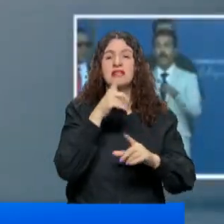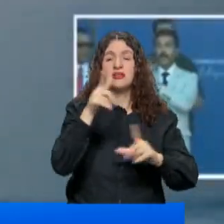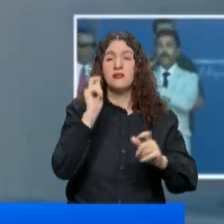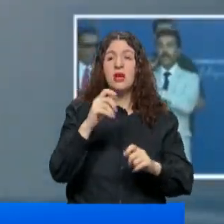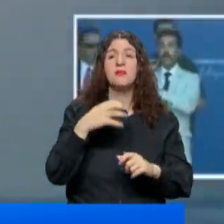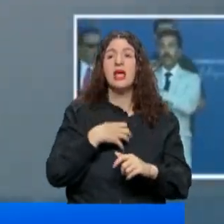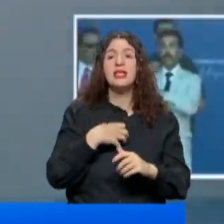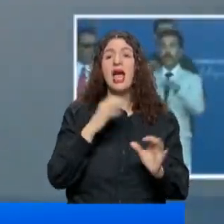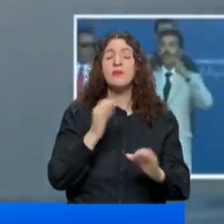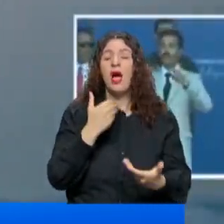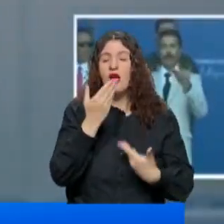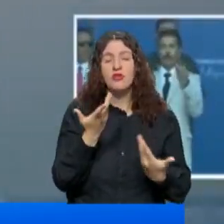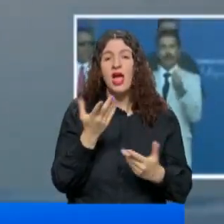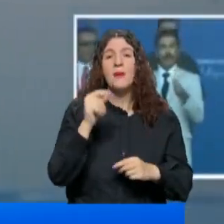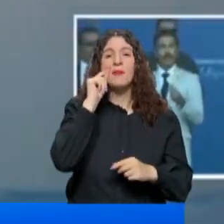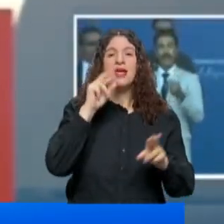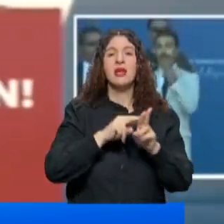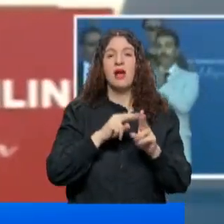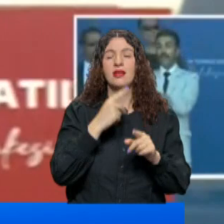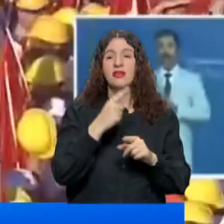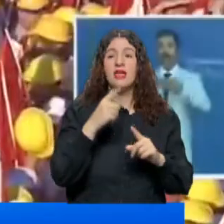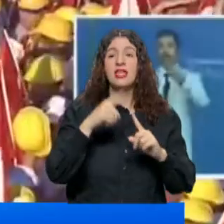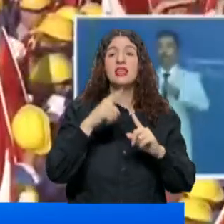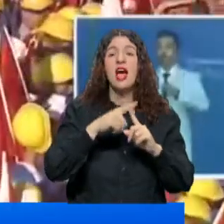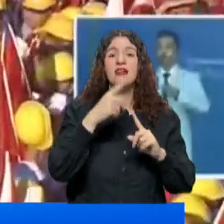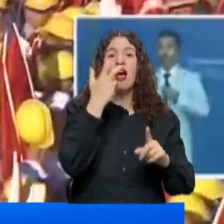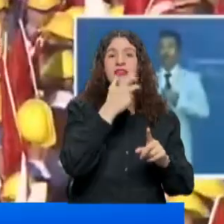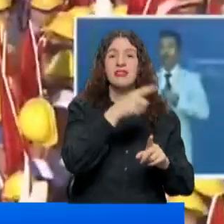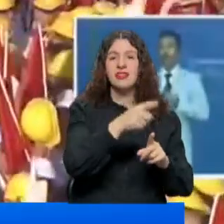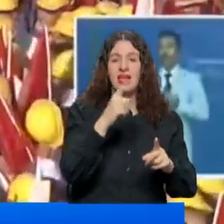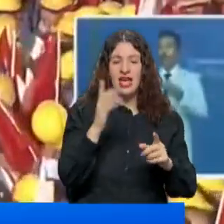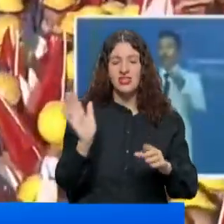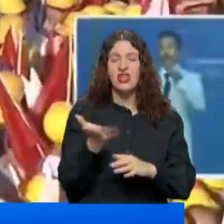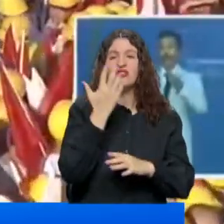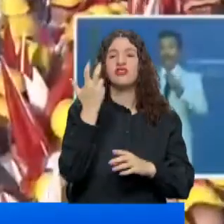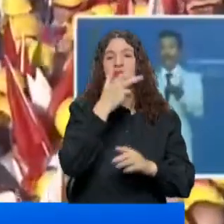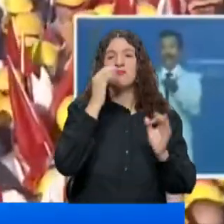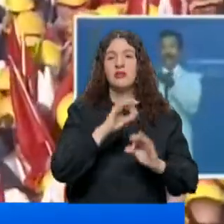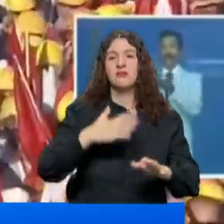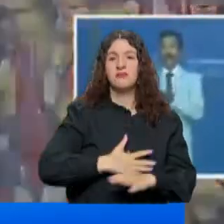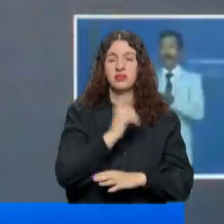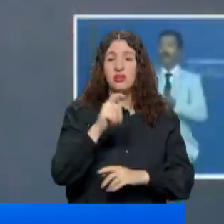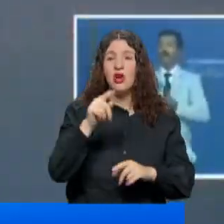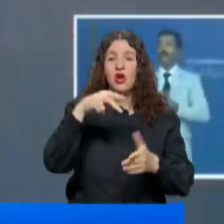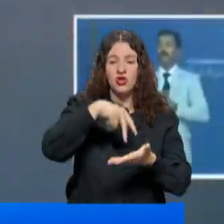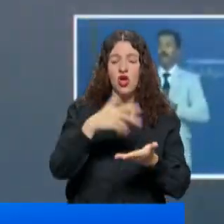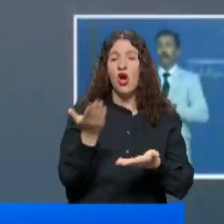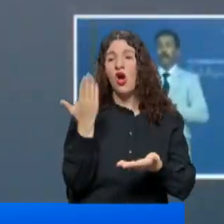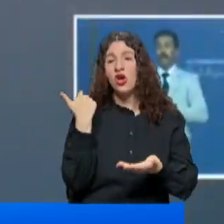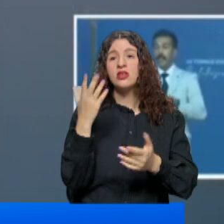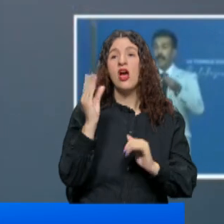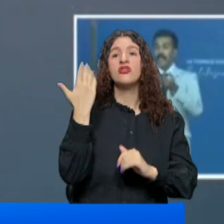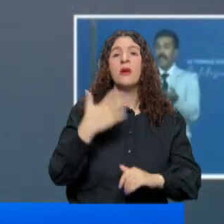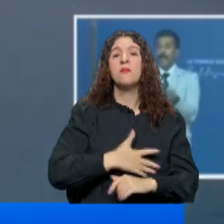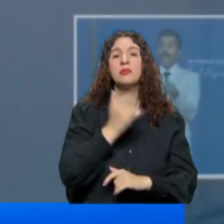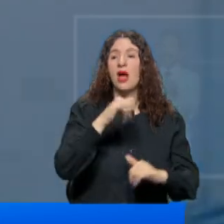kendisinden Bay Kemal olarak bahsetti Kılıçdaroğlu. Tarkan'ın Geçecek şarkısıyla başlayan mitingde Kılıçdaroğlu'ndan önce kürsüye tıpkı daha önceki